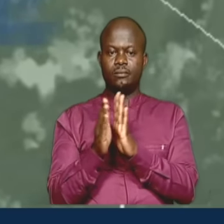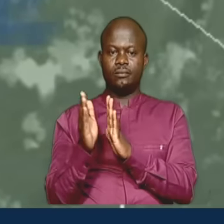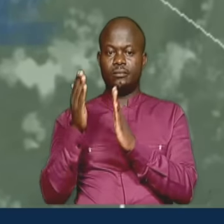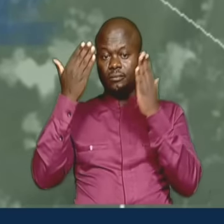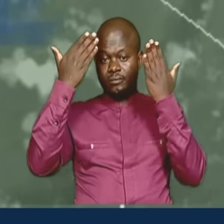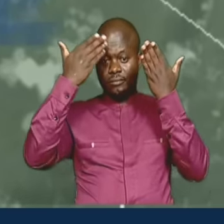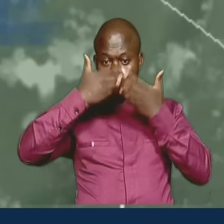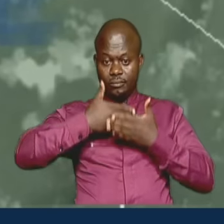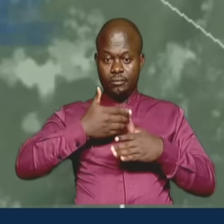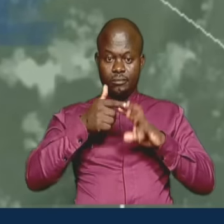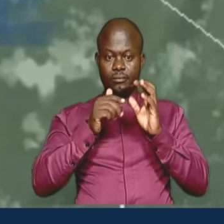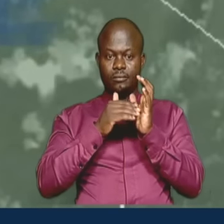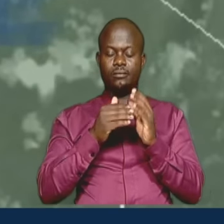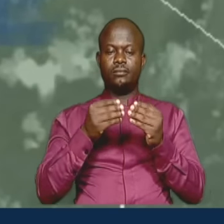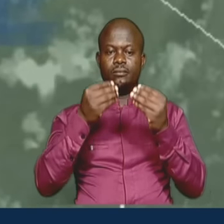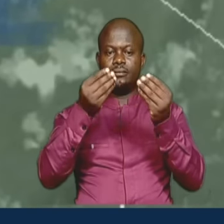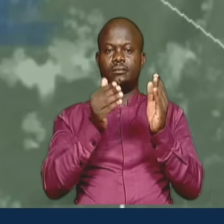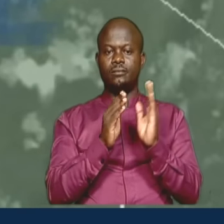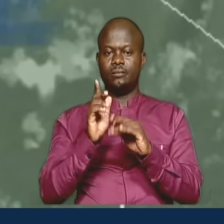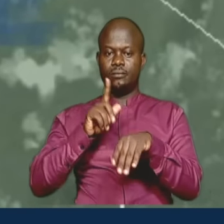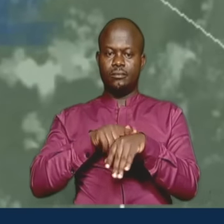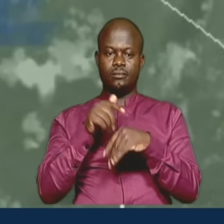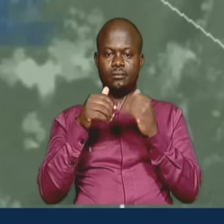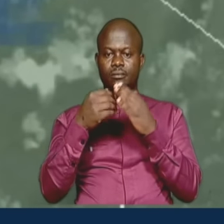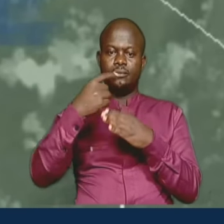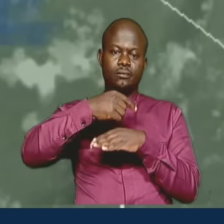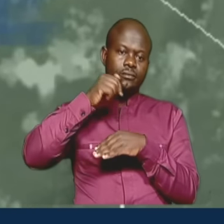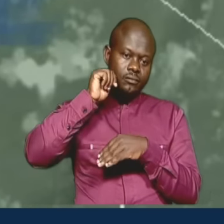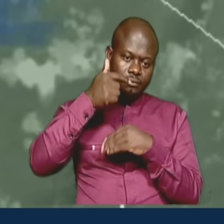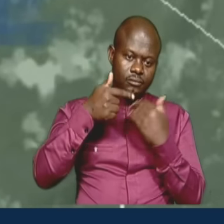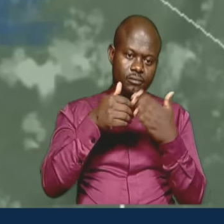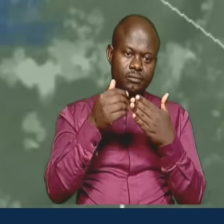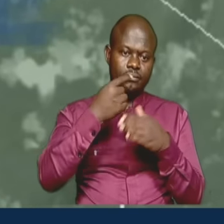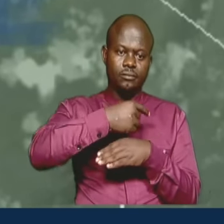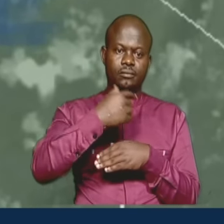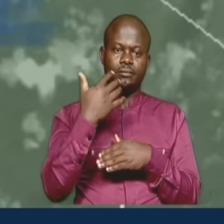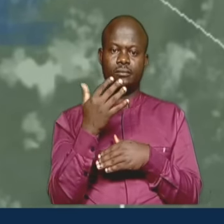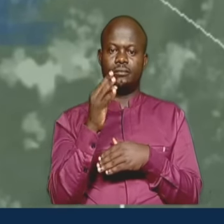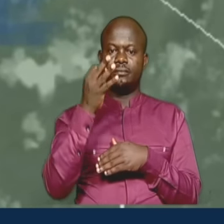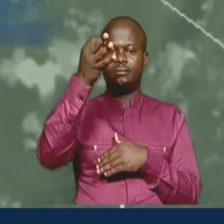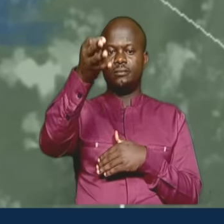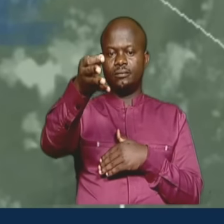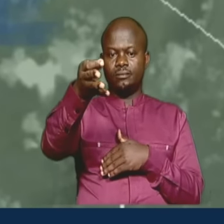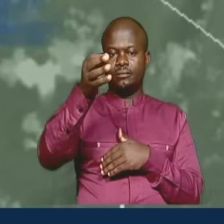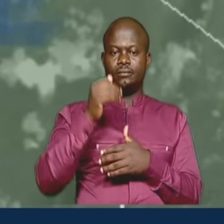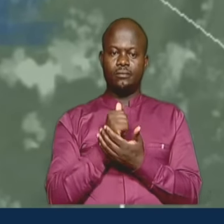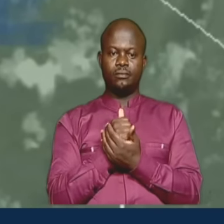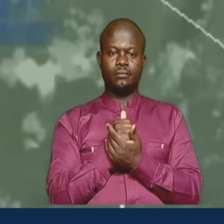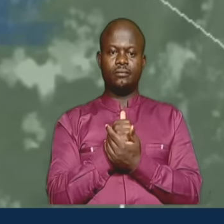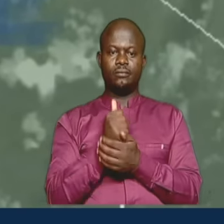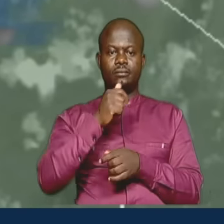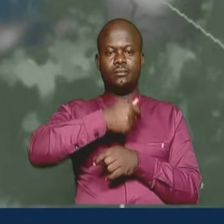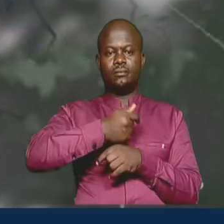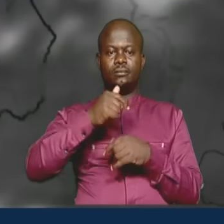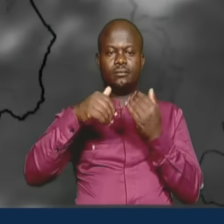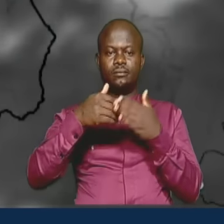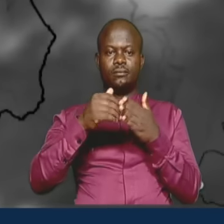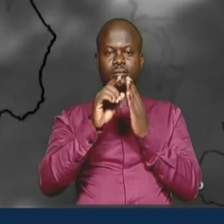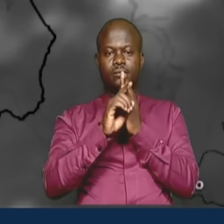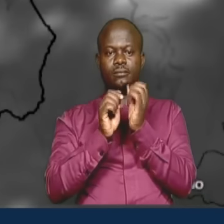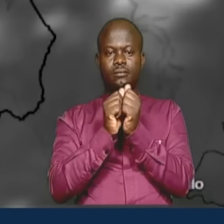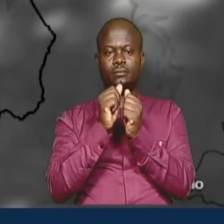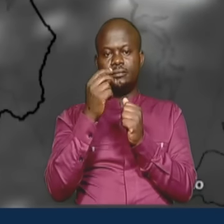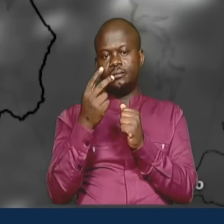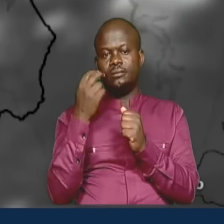joro. Turabagezaho kandi iteganya gihe ry'umunsi w'ejo ndetse n'iry'iminsi itanu iri imbere. Uyu munsi tariki ya